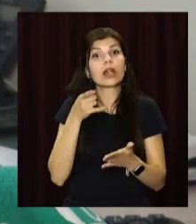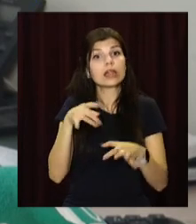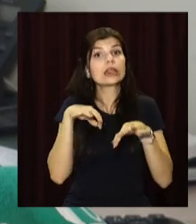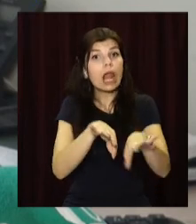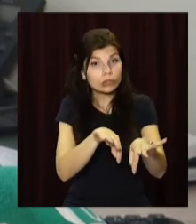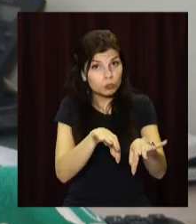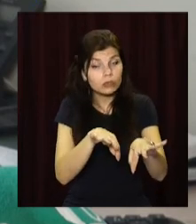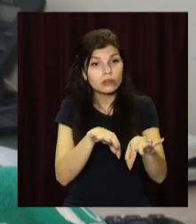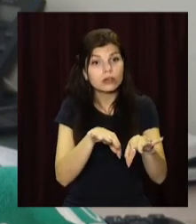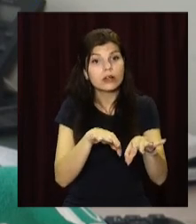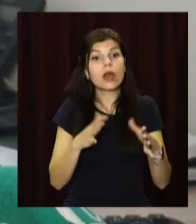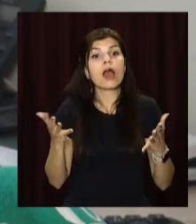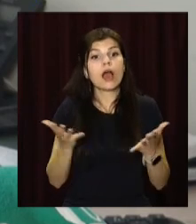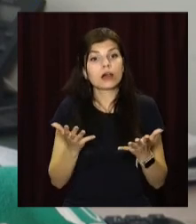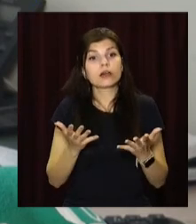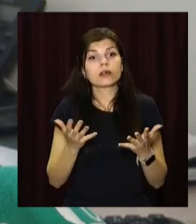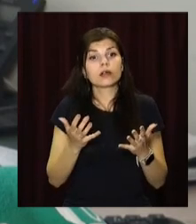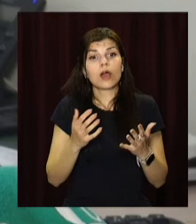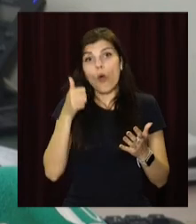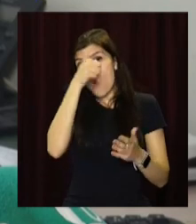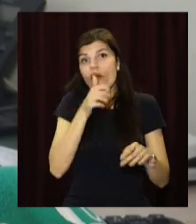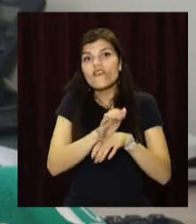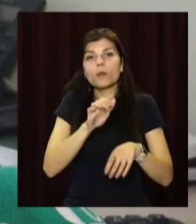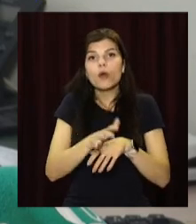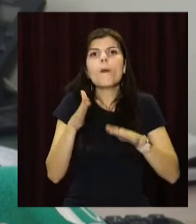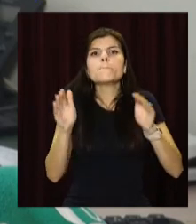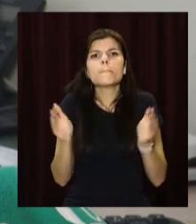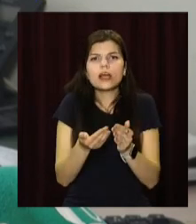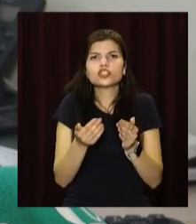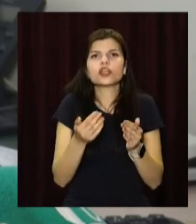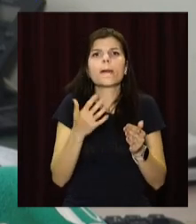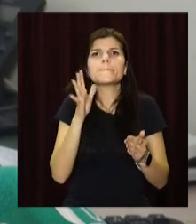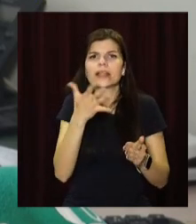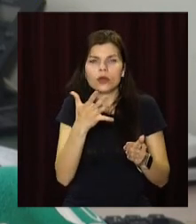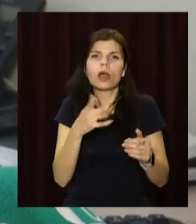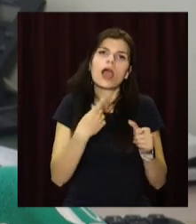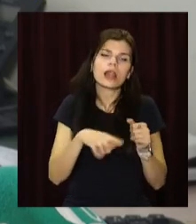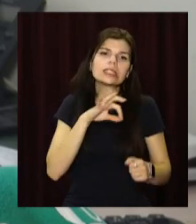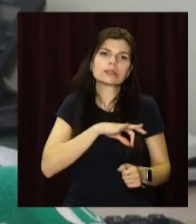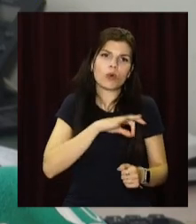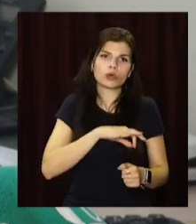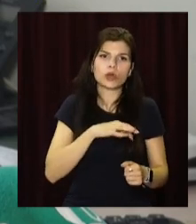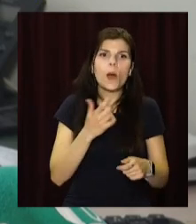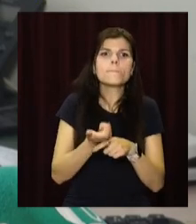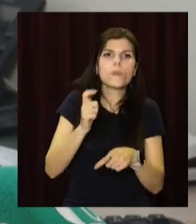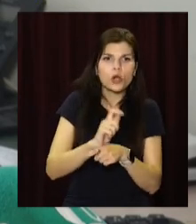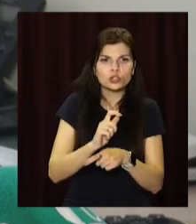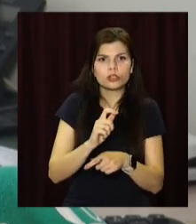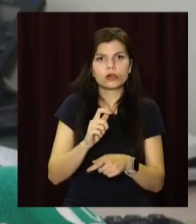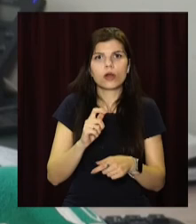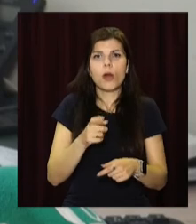транспортом, який з року випуску якого минуло менше 5 років, або володіє більше ніж